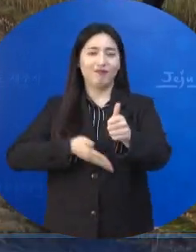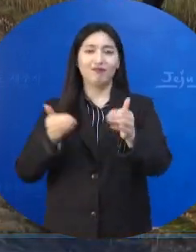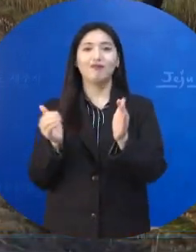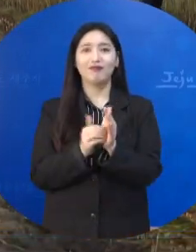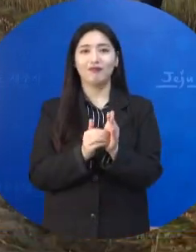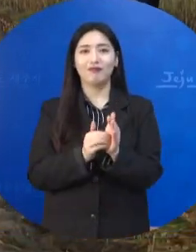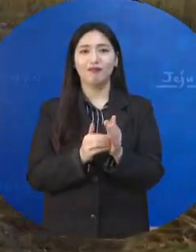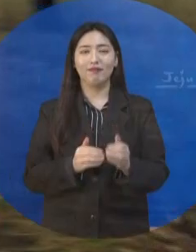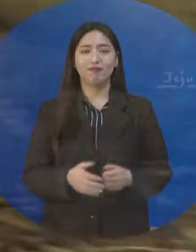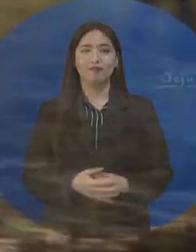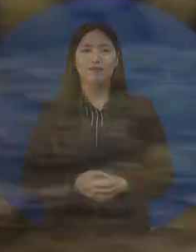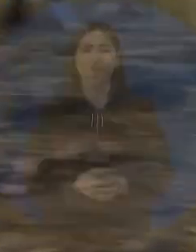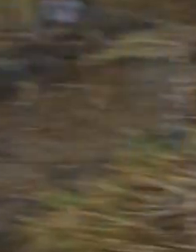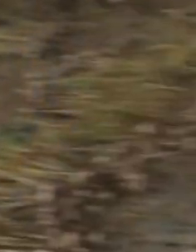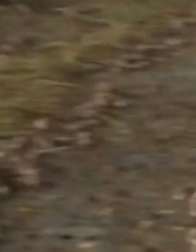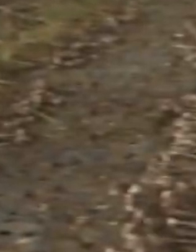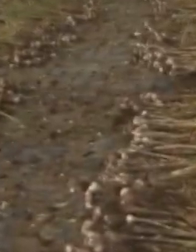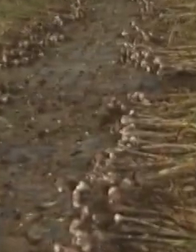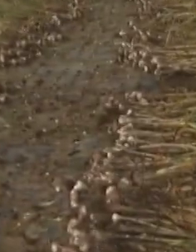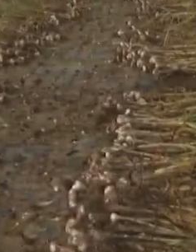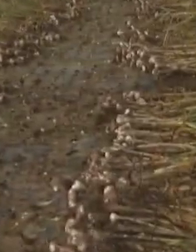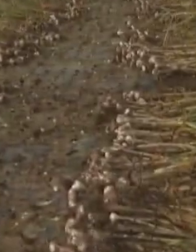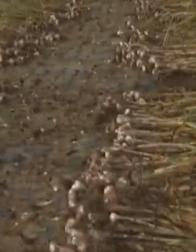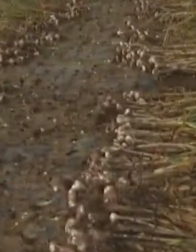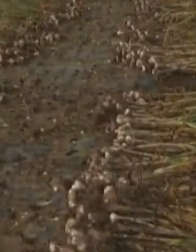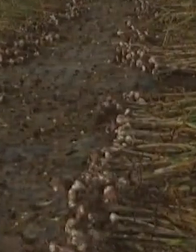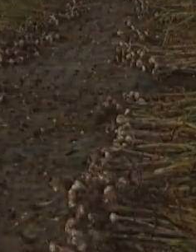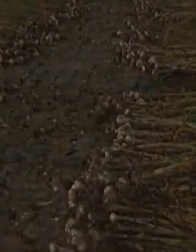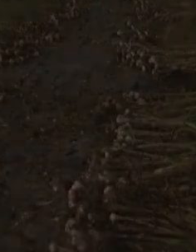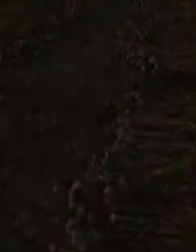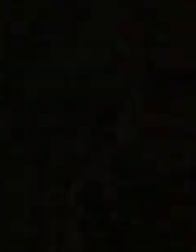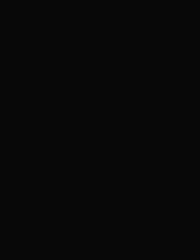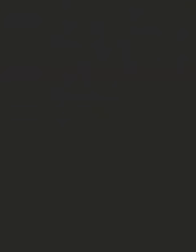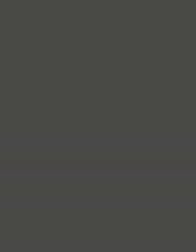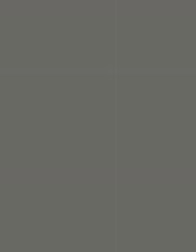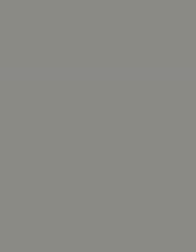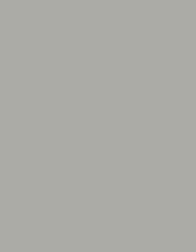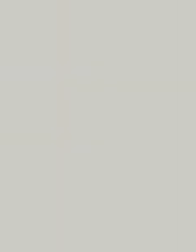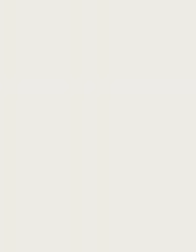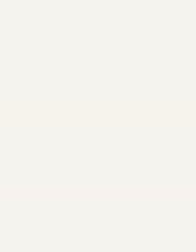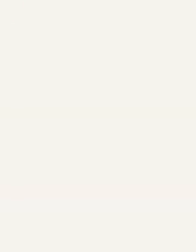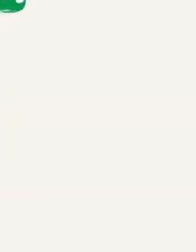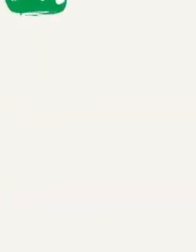적극적인 동참을 당부했습니다.